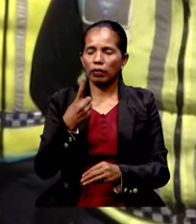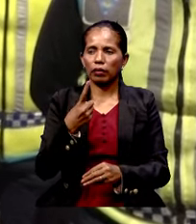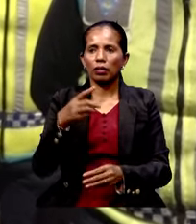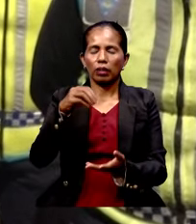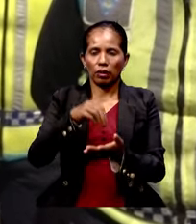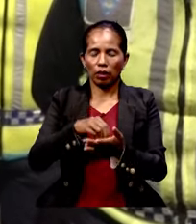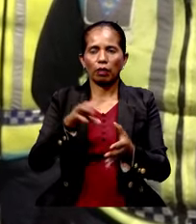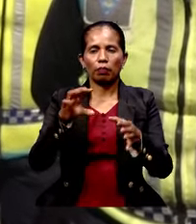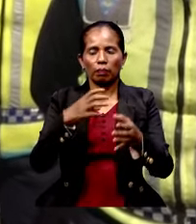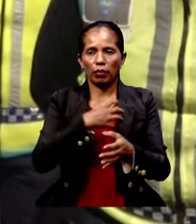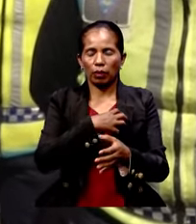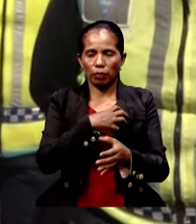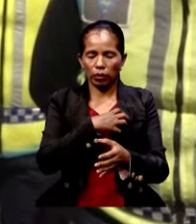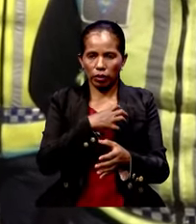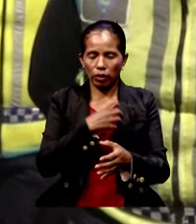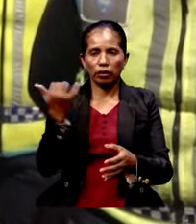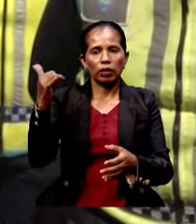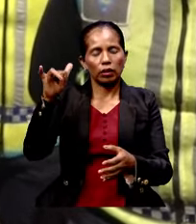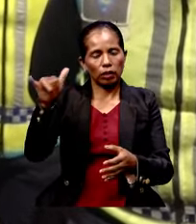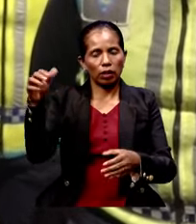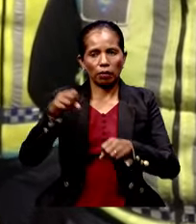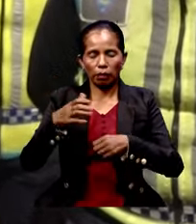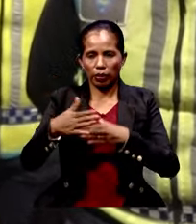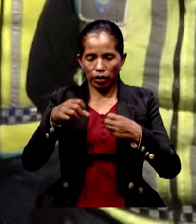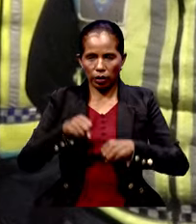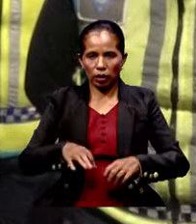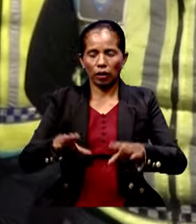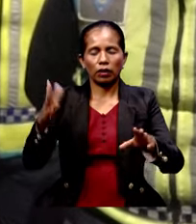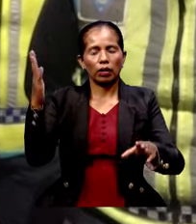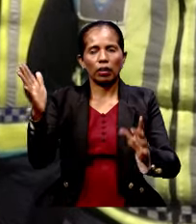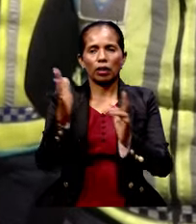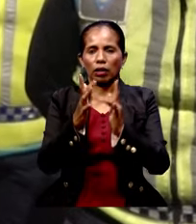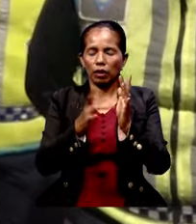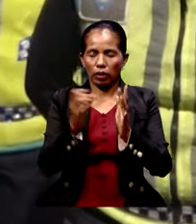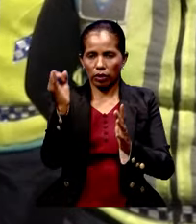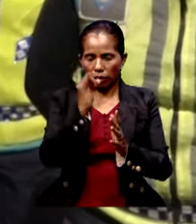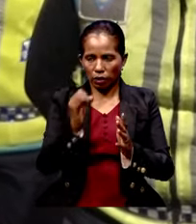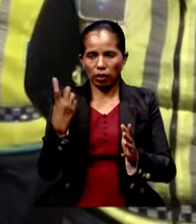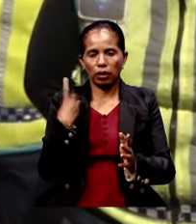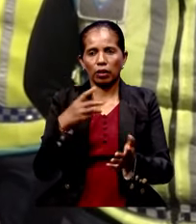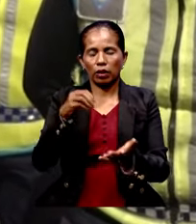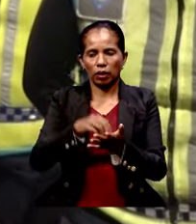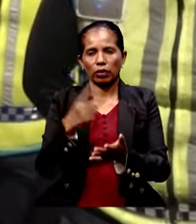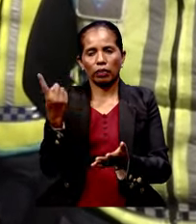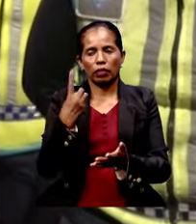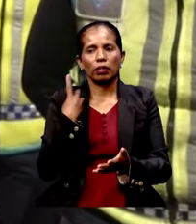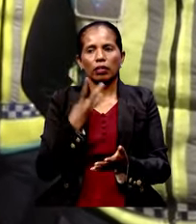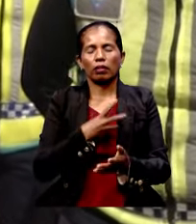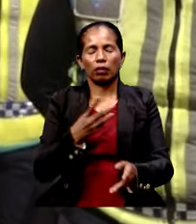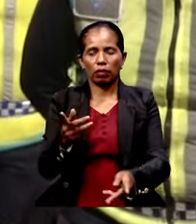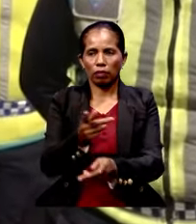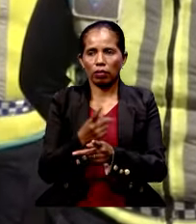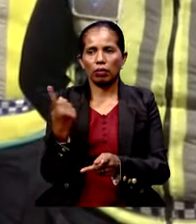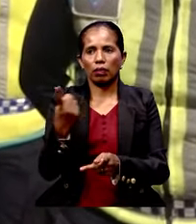koloka ita nia ema sira iha tasi ibun sira liliu iha metiau ita nia ita sempre koloka napatin para tu nebe asigura